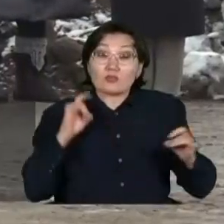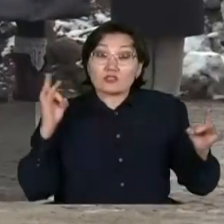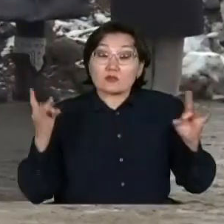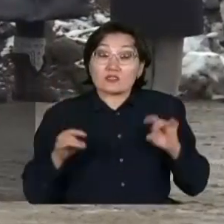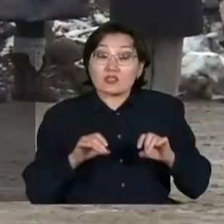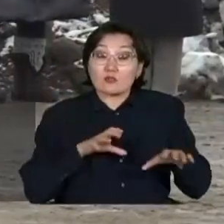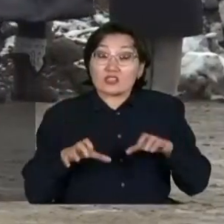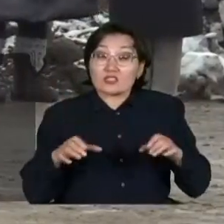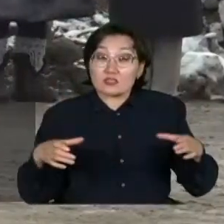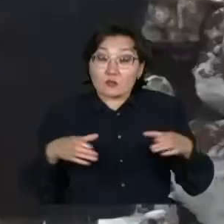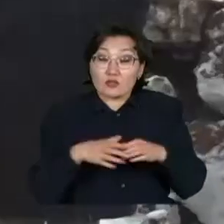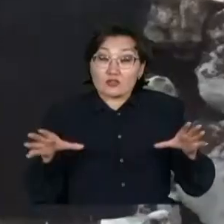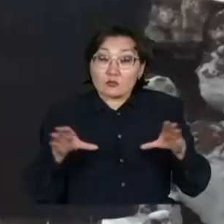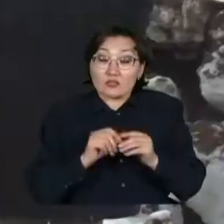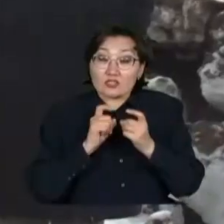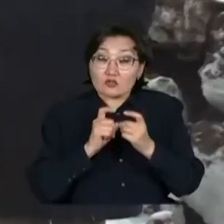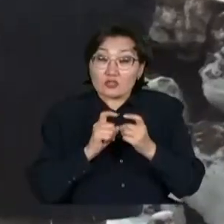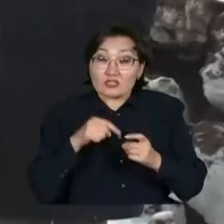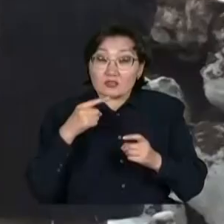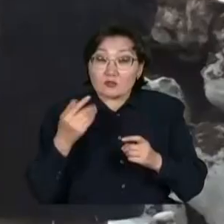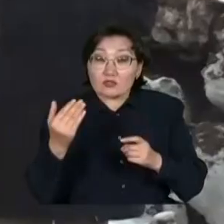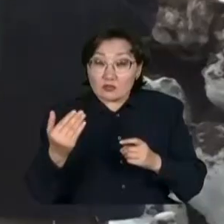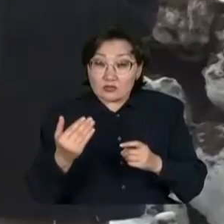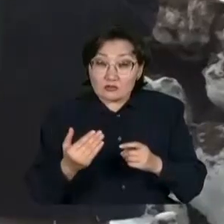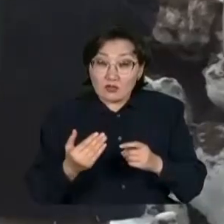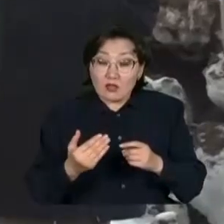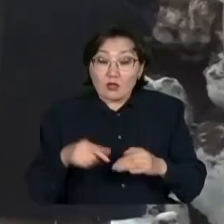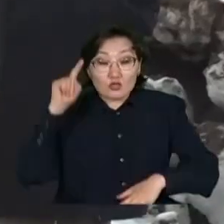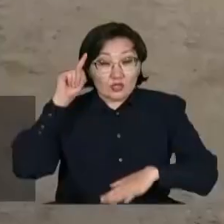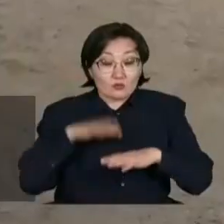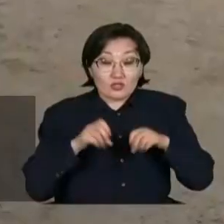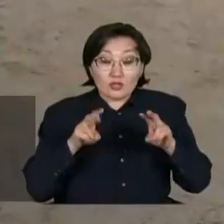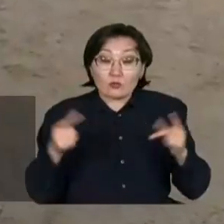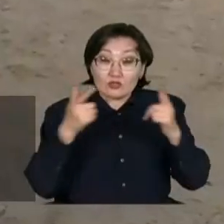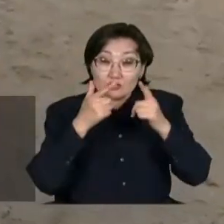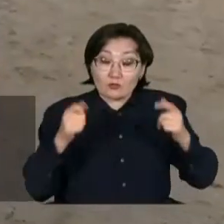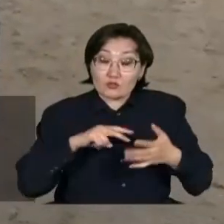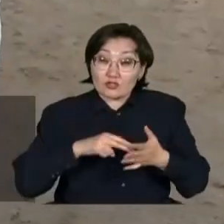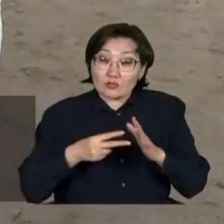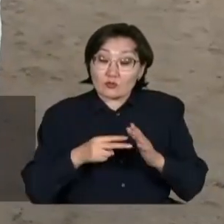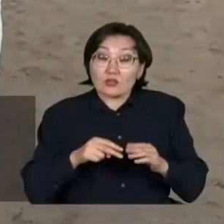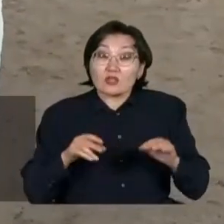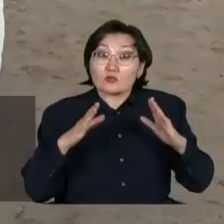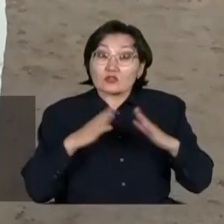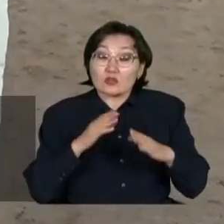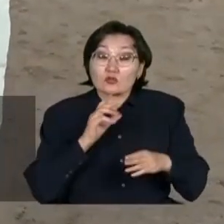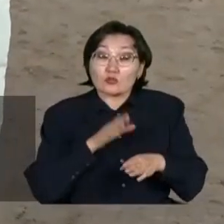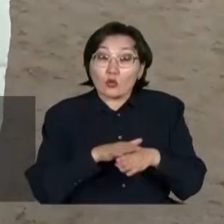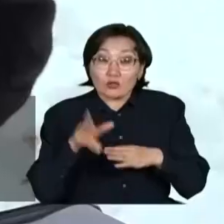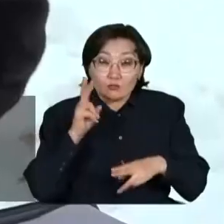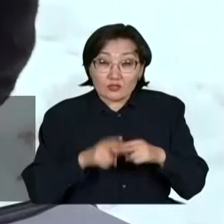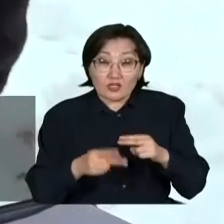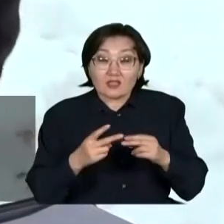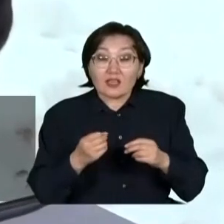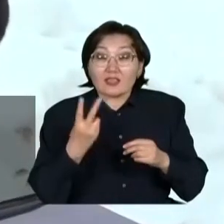алаяқ компаниямен бірлесіп күресіп келеміз деп сендерді ондағылар. Әкімдік өкілінің ақпарынша, жоспардағы үйді толық аяқтау үшін тағы